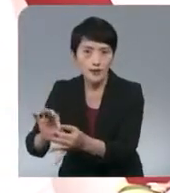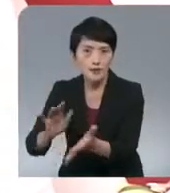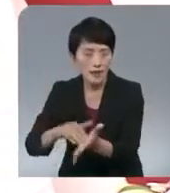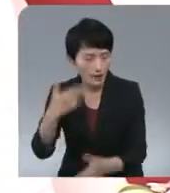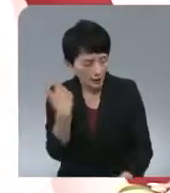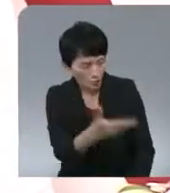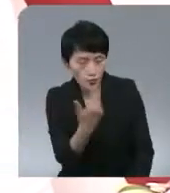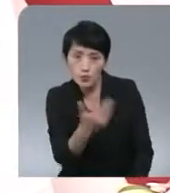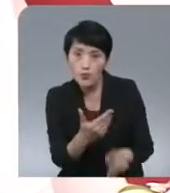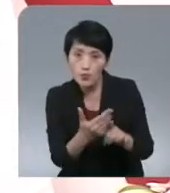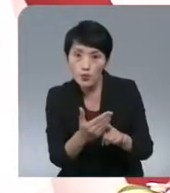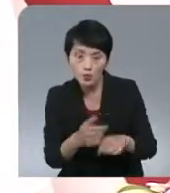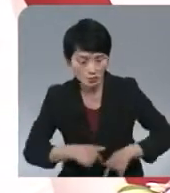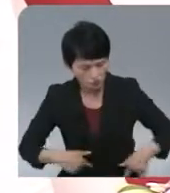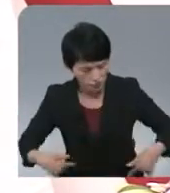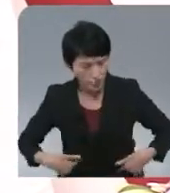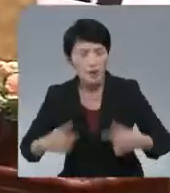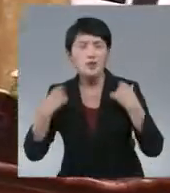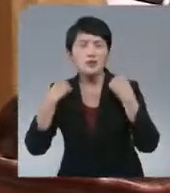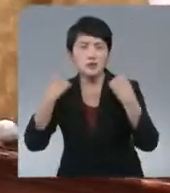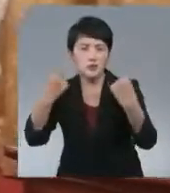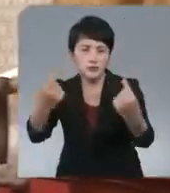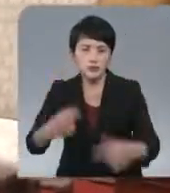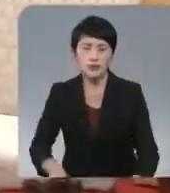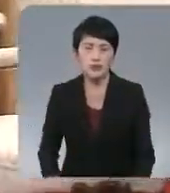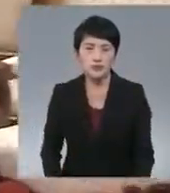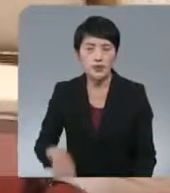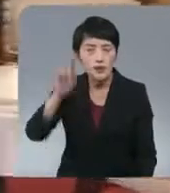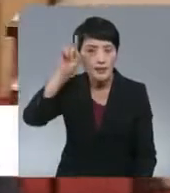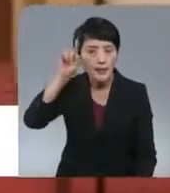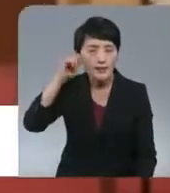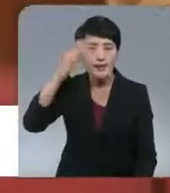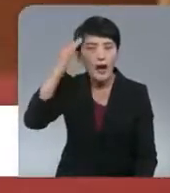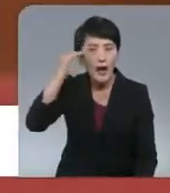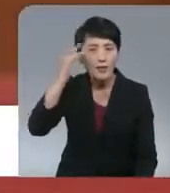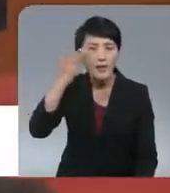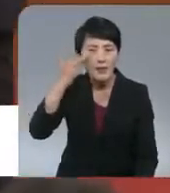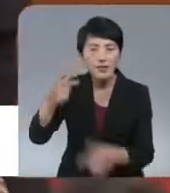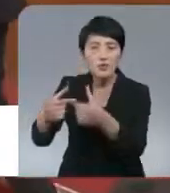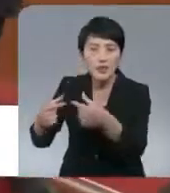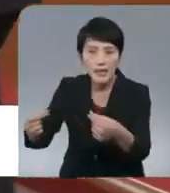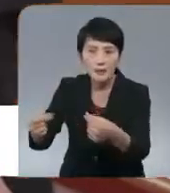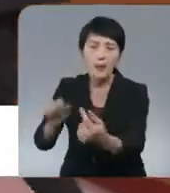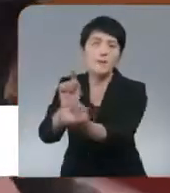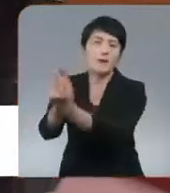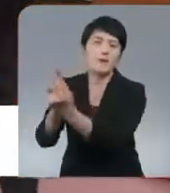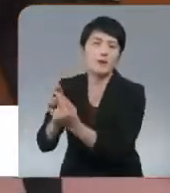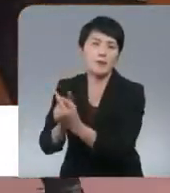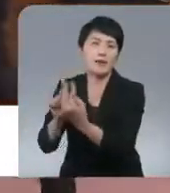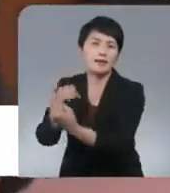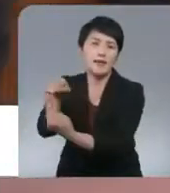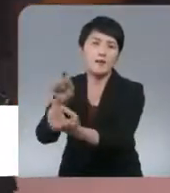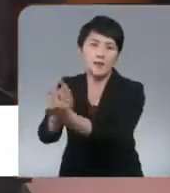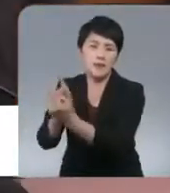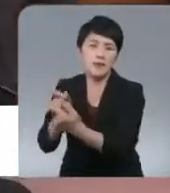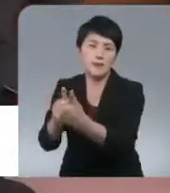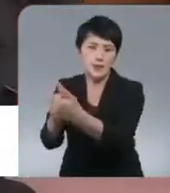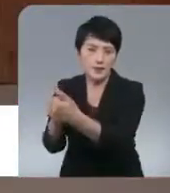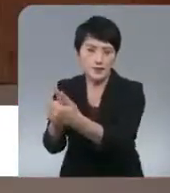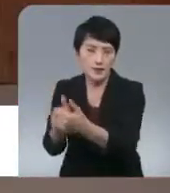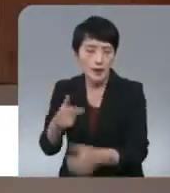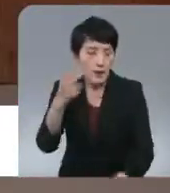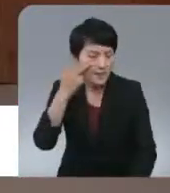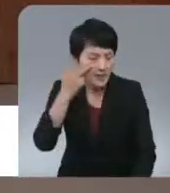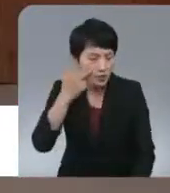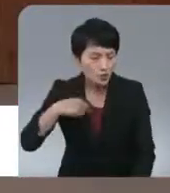19 trong ngày mùng 8 tháng 6 thứ trưởng ngoại giao hàng Mỹ Nhật sẽ họp tại sôi trong bức ảnh mâu thuẫn Mỹ trong ngày